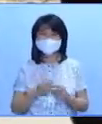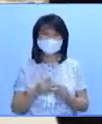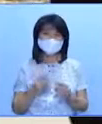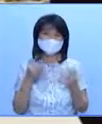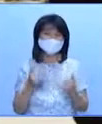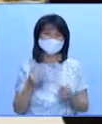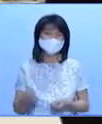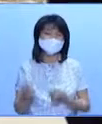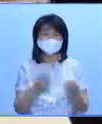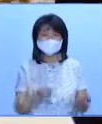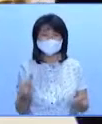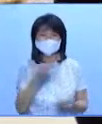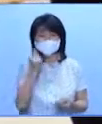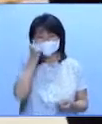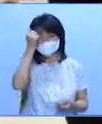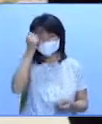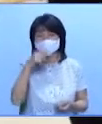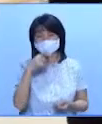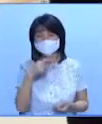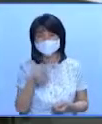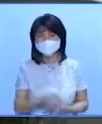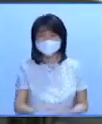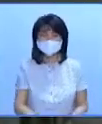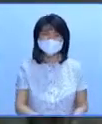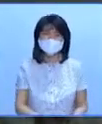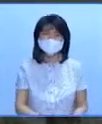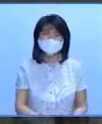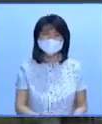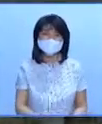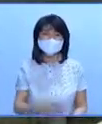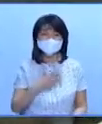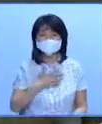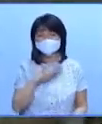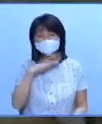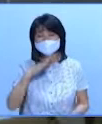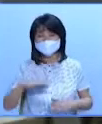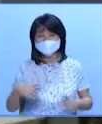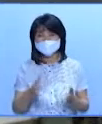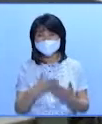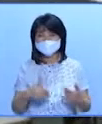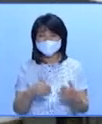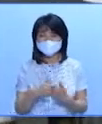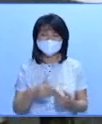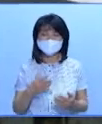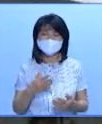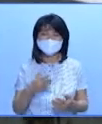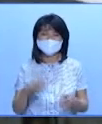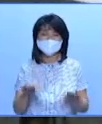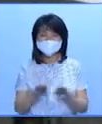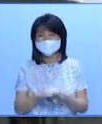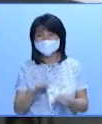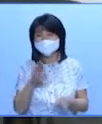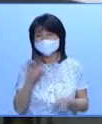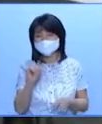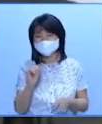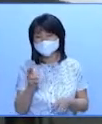әкелген еріктілерге алғысын білдірді. Біз көпбалалы отбасымыз. Осындай акциядан біз осылай продукт